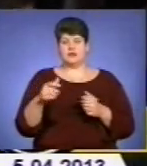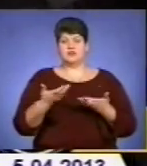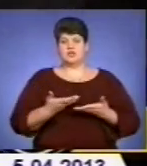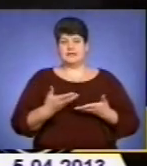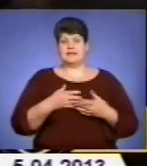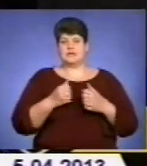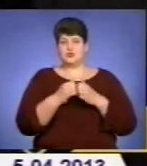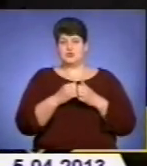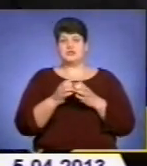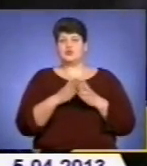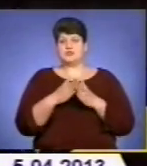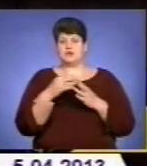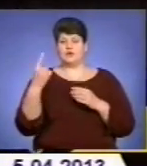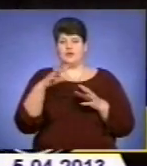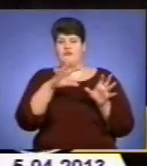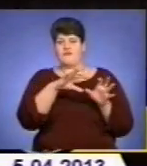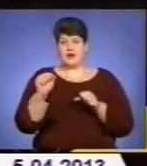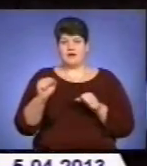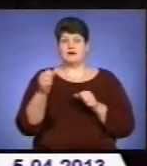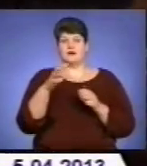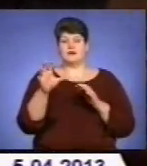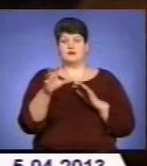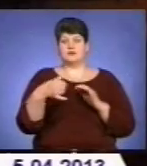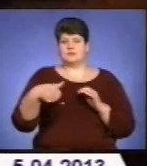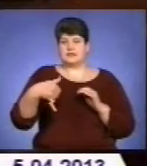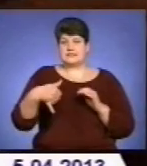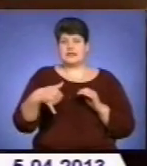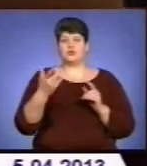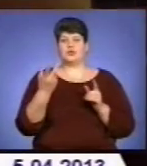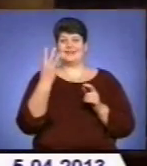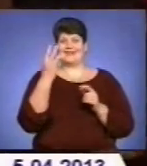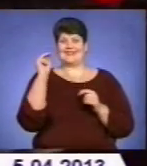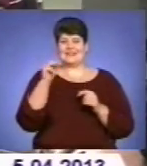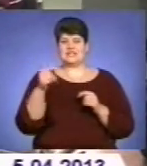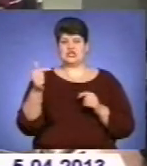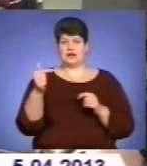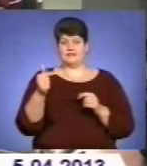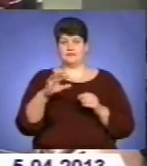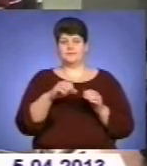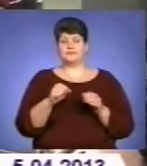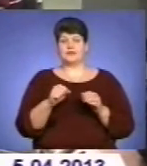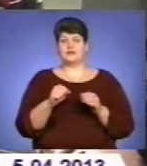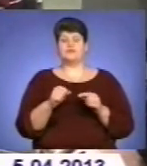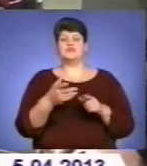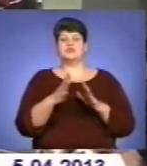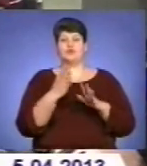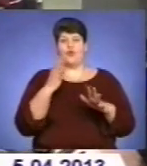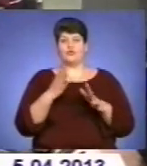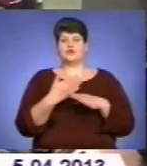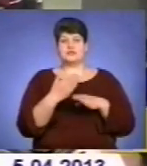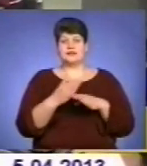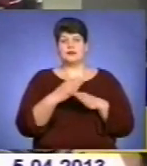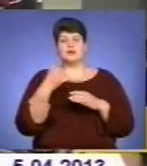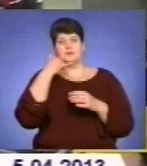області викрав із салону чужого автомобіля барсетку з документами та 3000 гривень. У чергову частину Тернопільського міського відділу